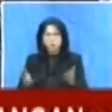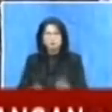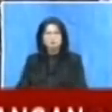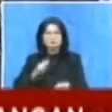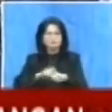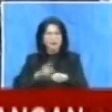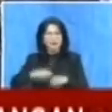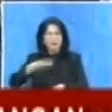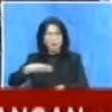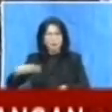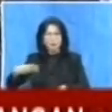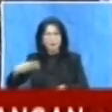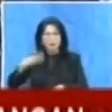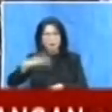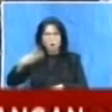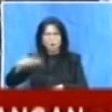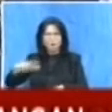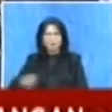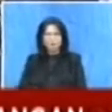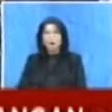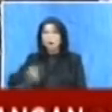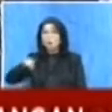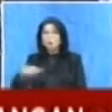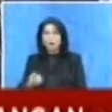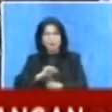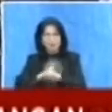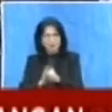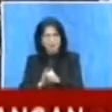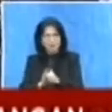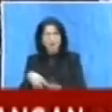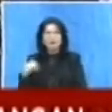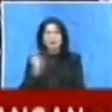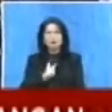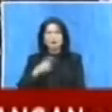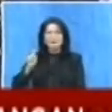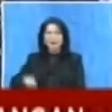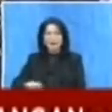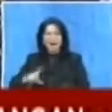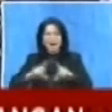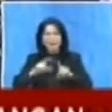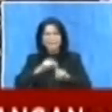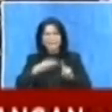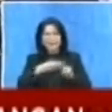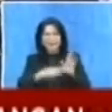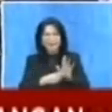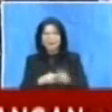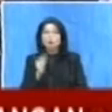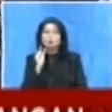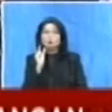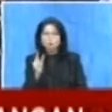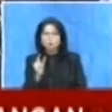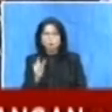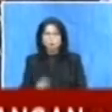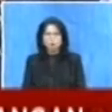ekonomi. Sejak awal pandemi, kita telah menggunakan APBN sebagai perangkat